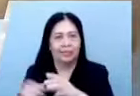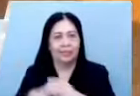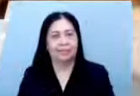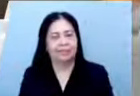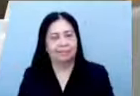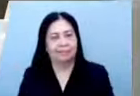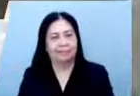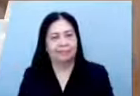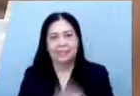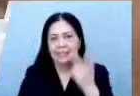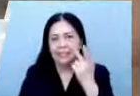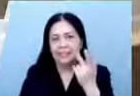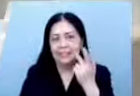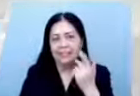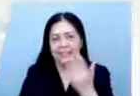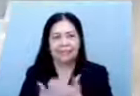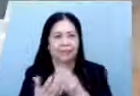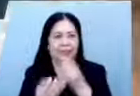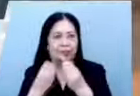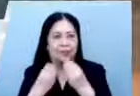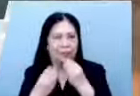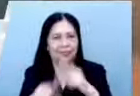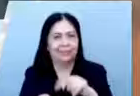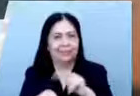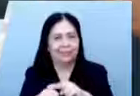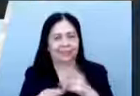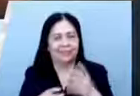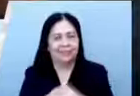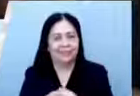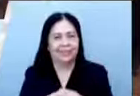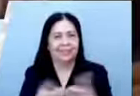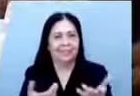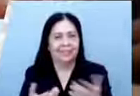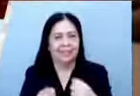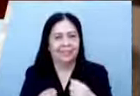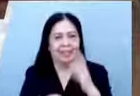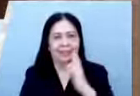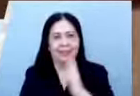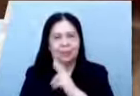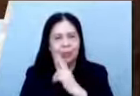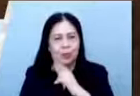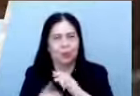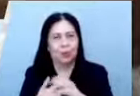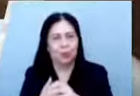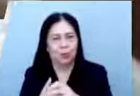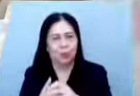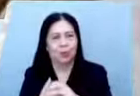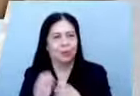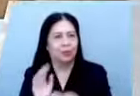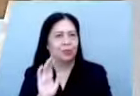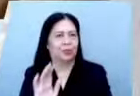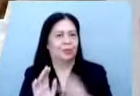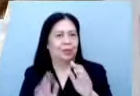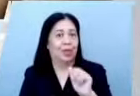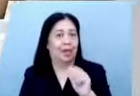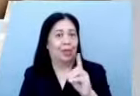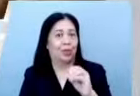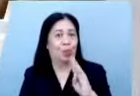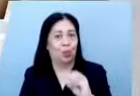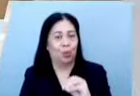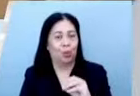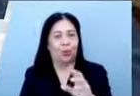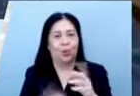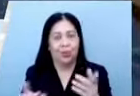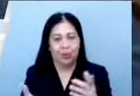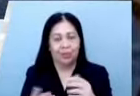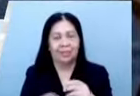ipinatikim ang ilang pagkaing katutubo. Nasundan pa yan ang resto na nagbida naman ng kanilang adobo de pollo o adobong